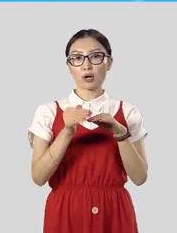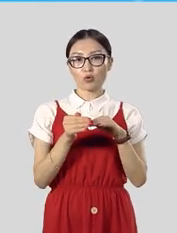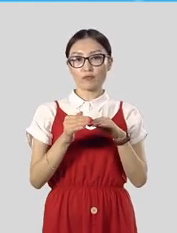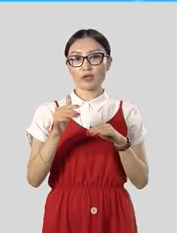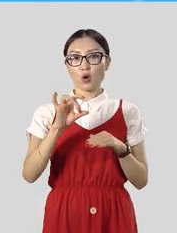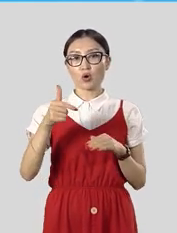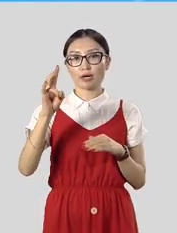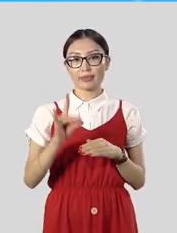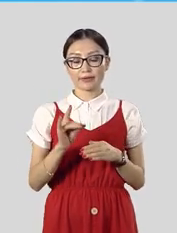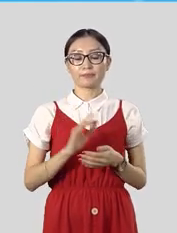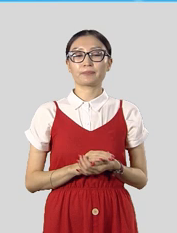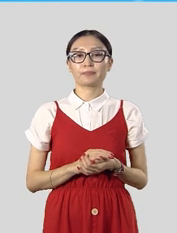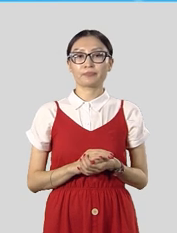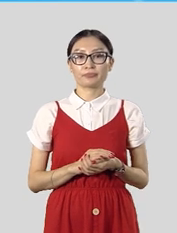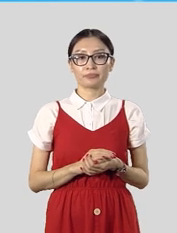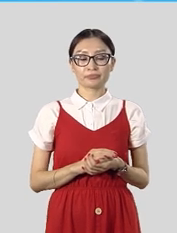органы.